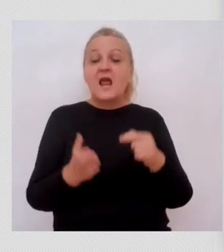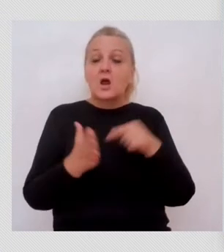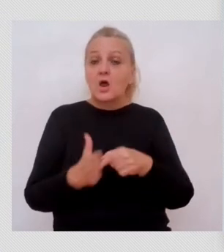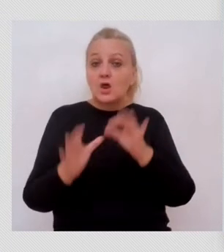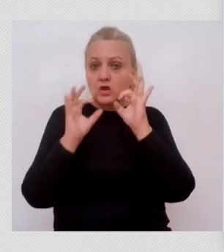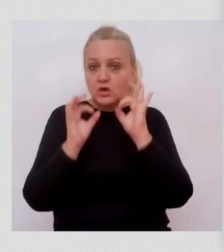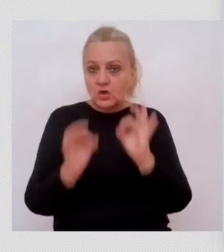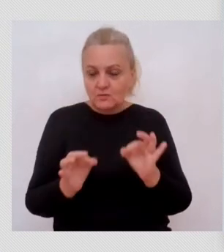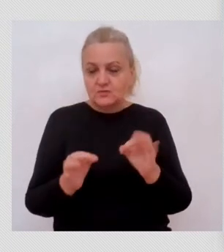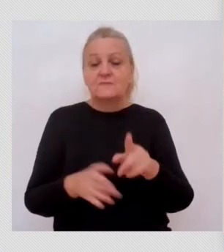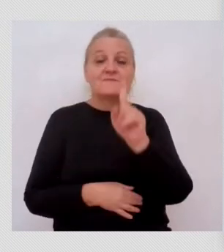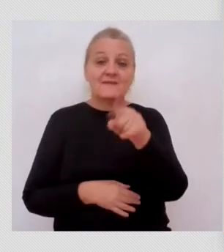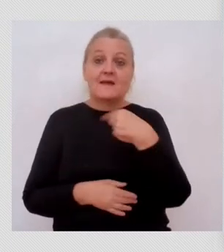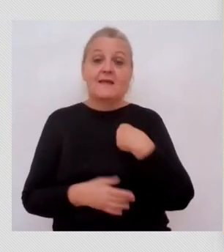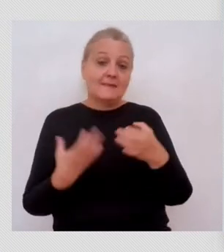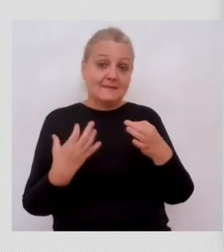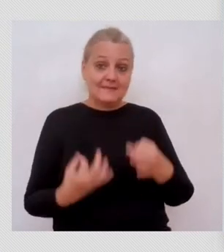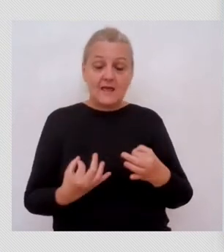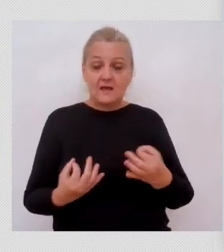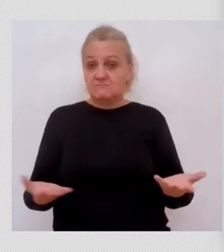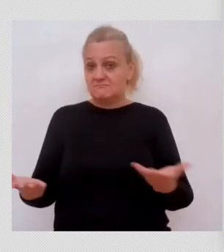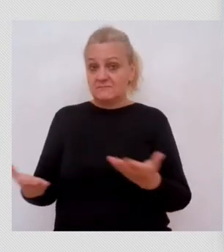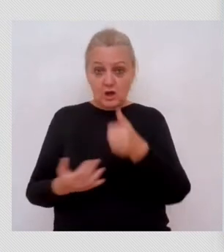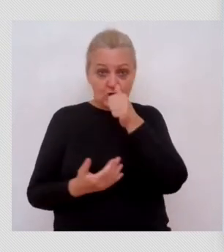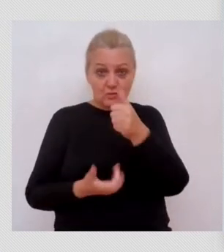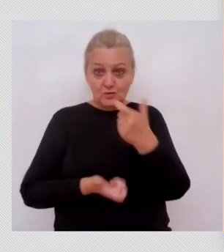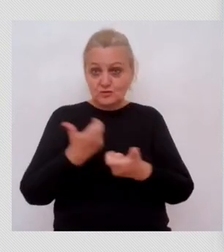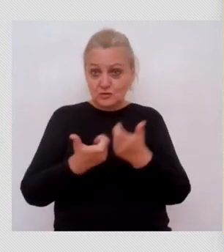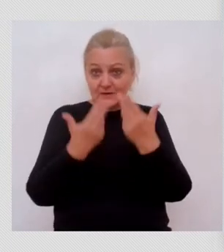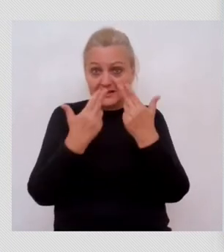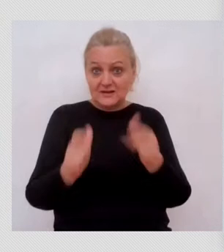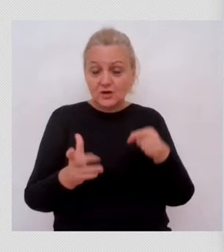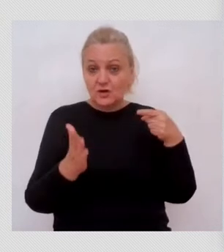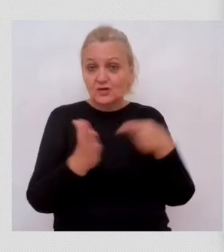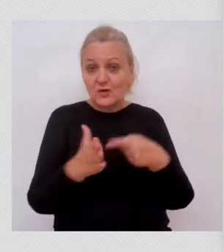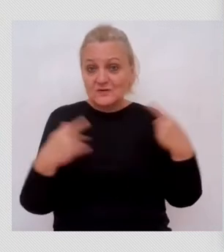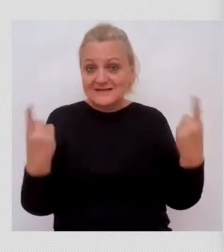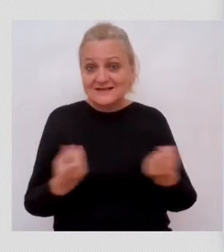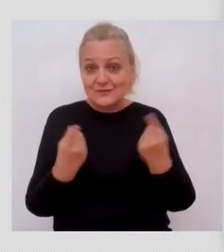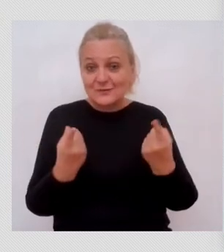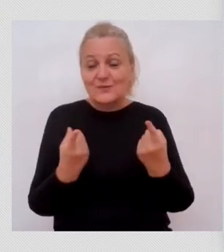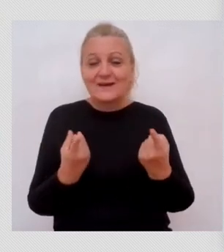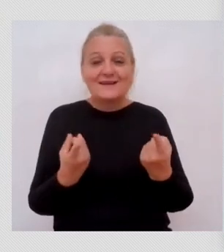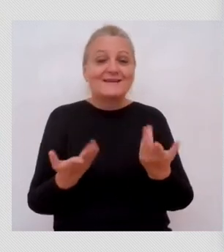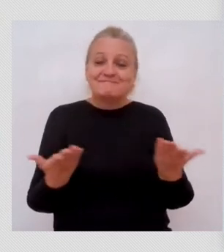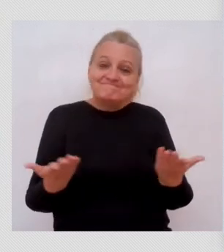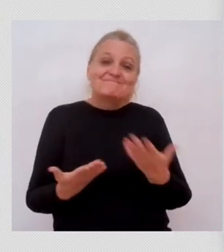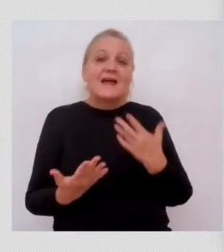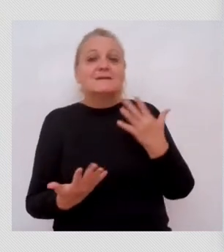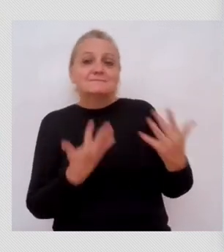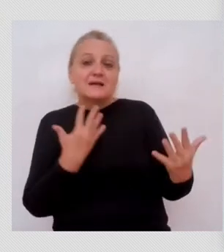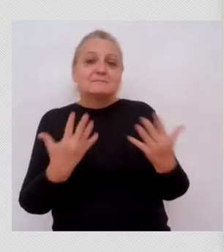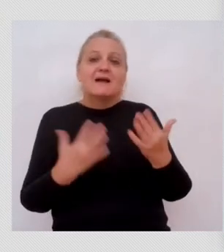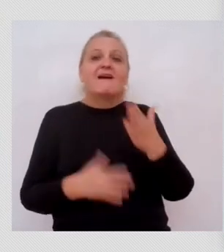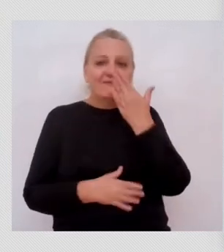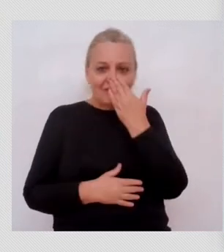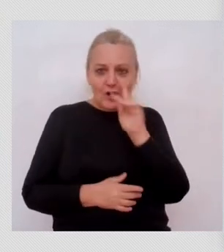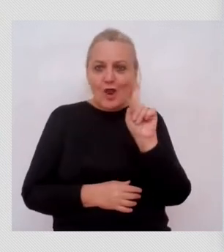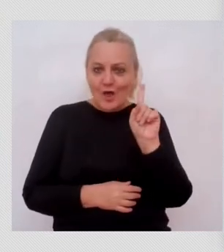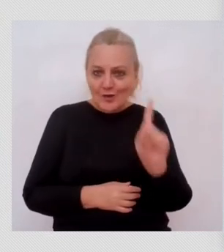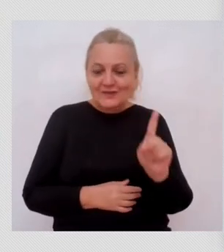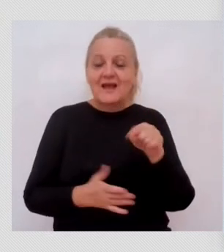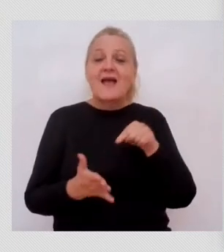znaczy, że jesteśmy obezwładnieni w ogóle tą sytuacją? No na pozór tak by wyglądało, no bo